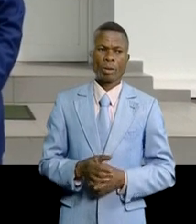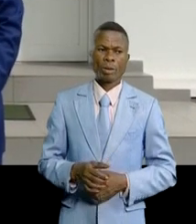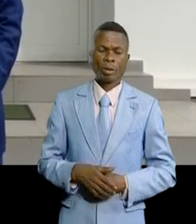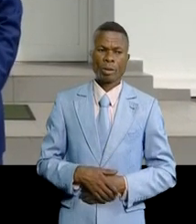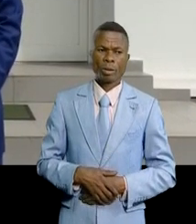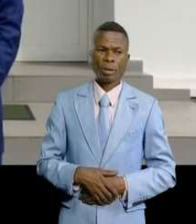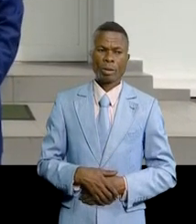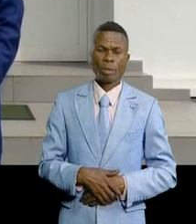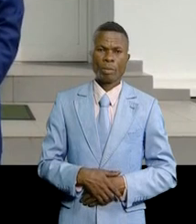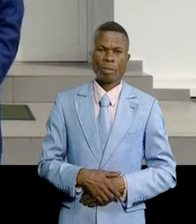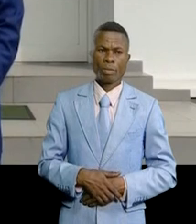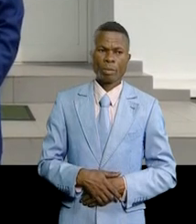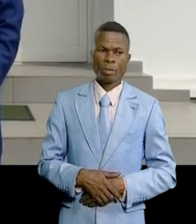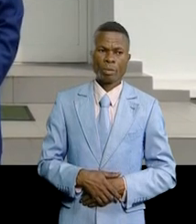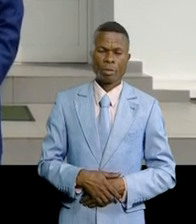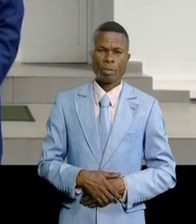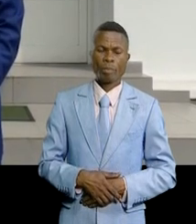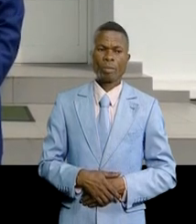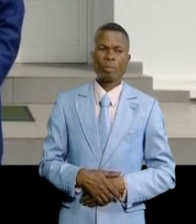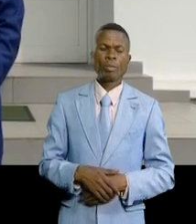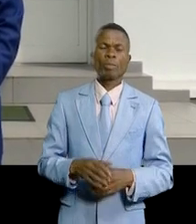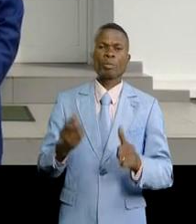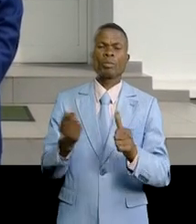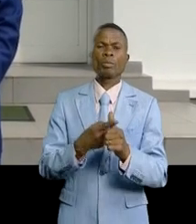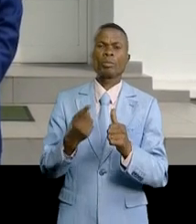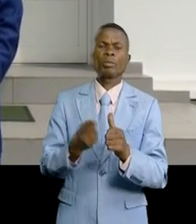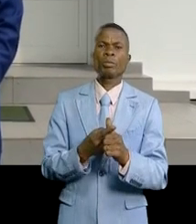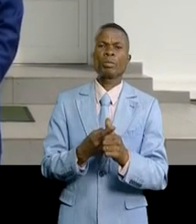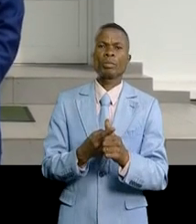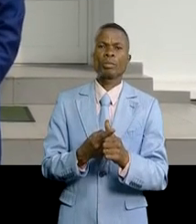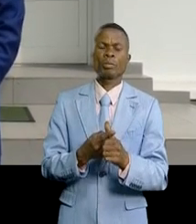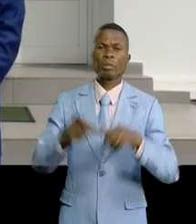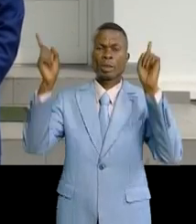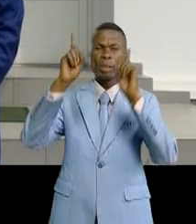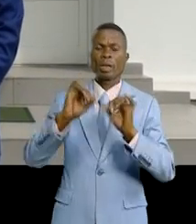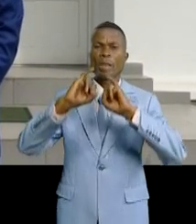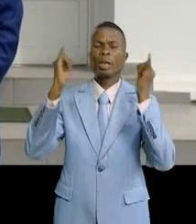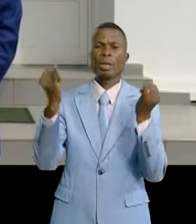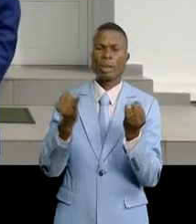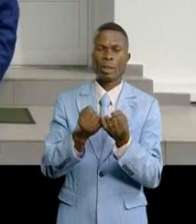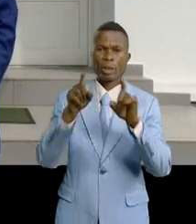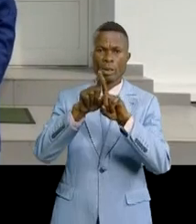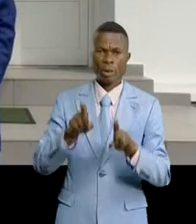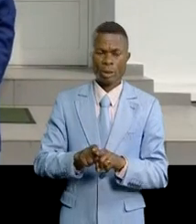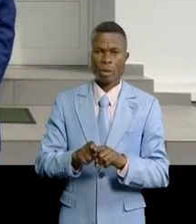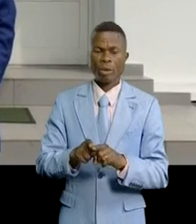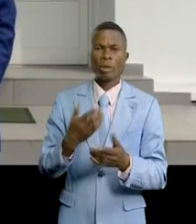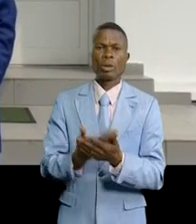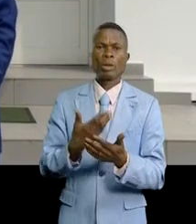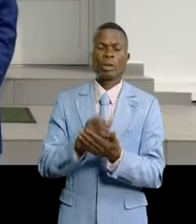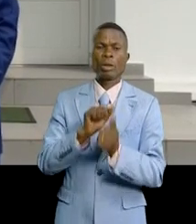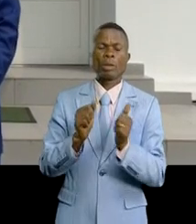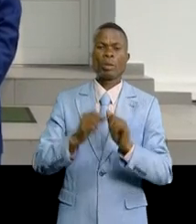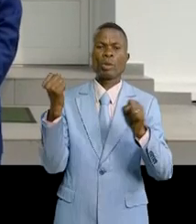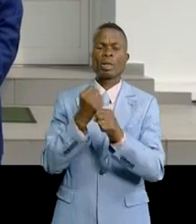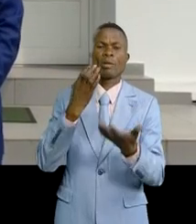développement en RDC, particulièrement en appuyant le secteur public, mais aussi en appuyant le secteur privé